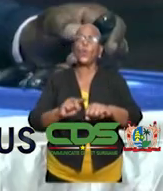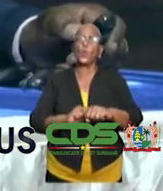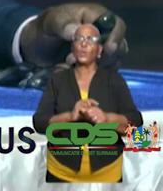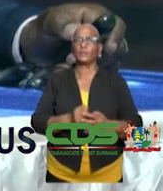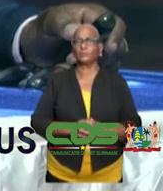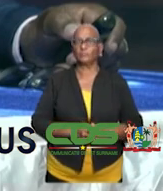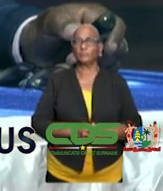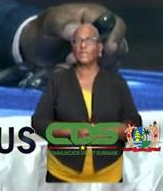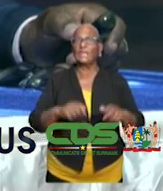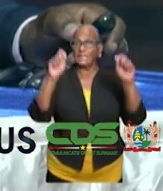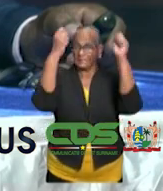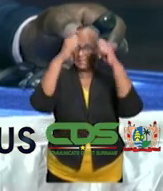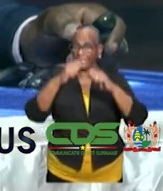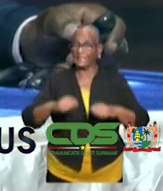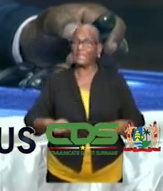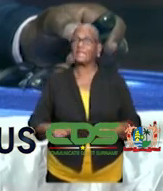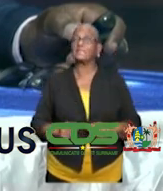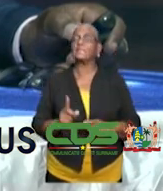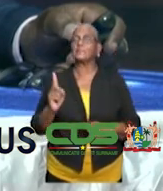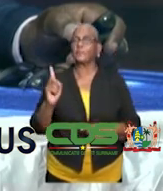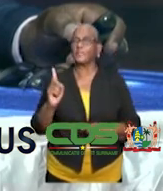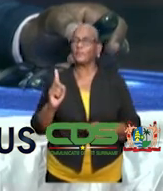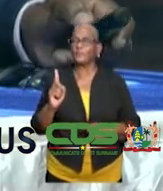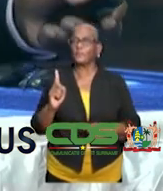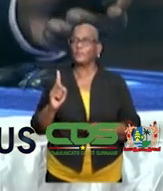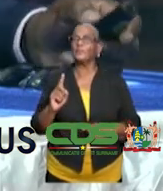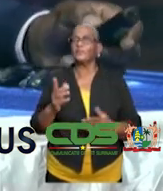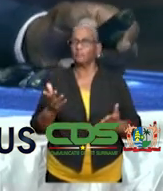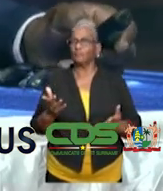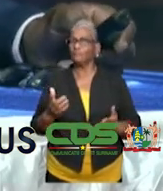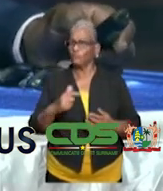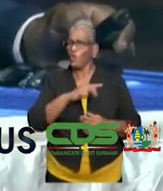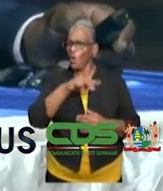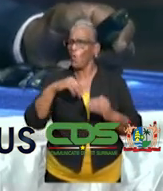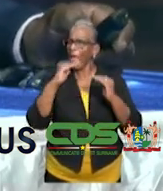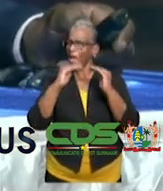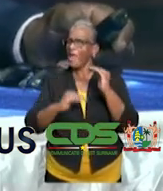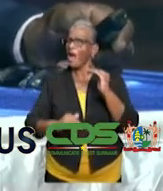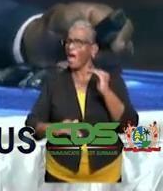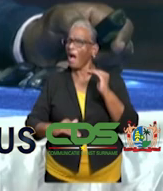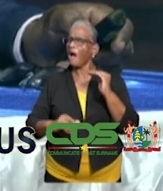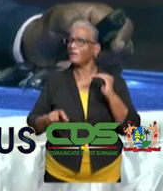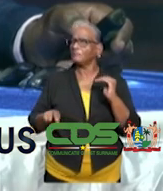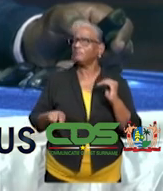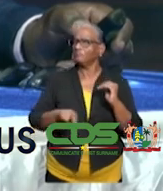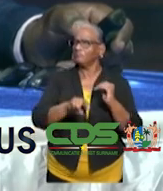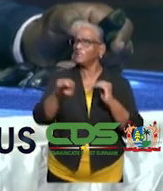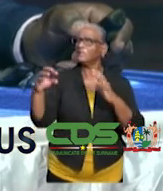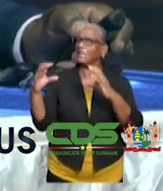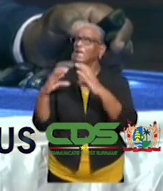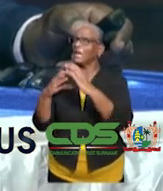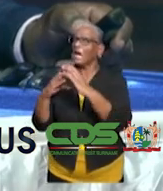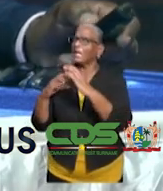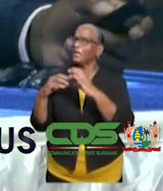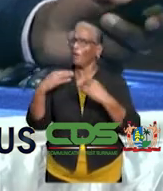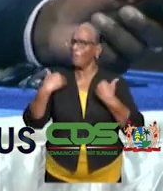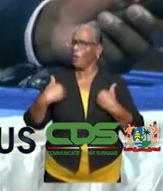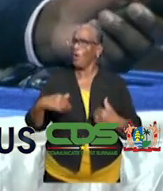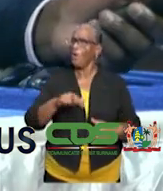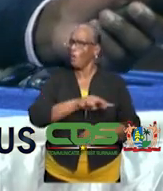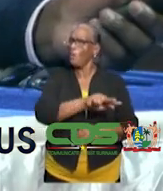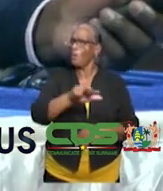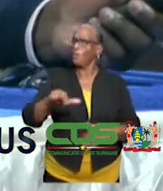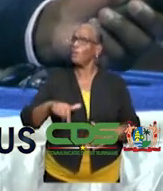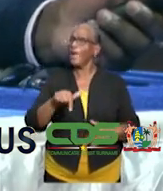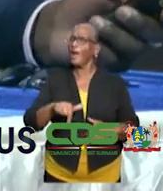Trinidad en Tobago na zijn we dus de laagste nog steeds in de regio. ondanks de verhoging.